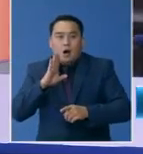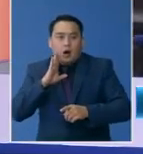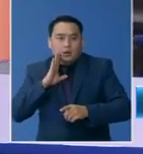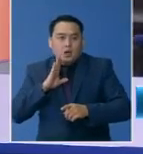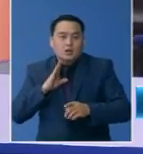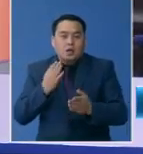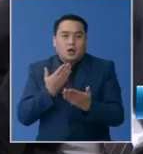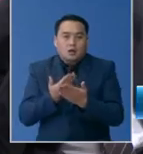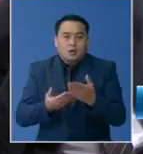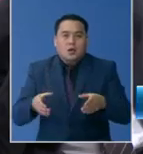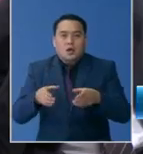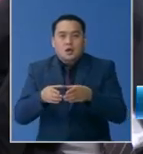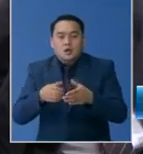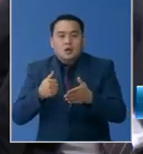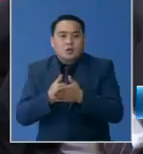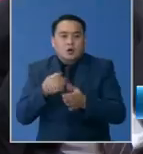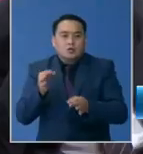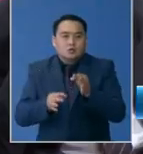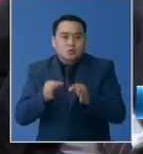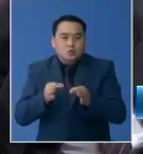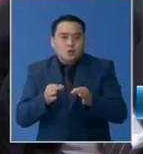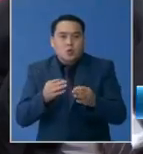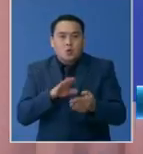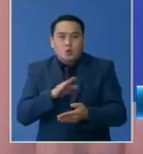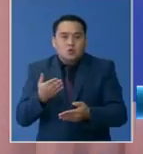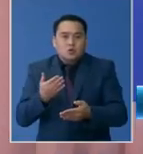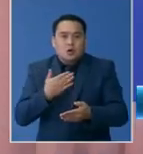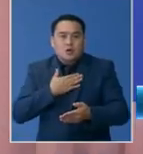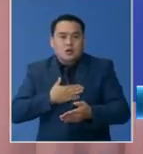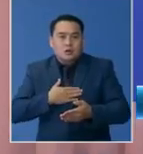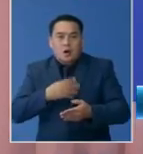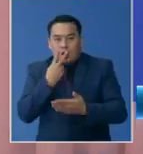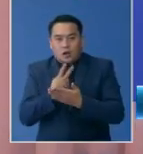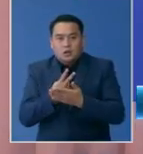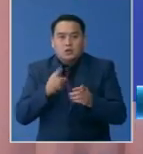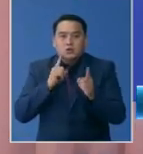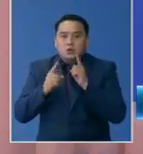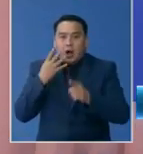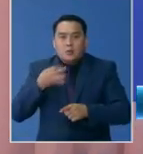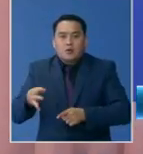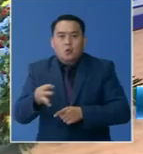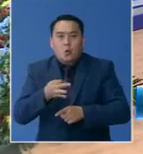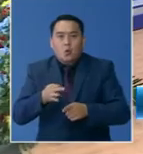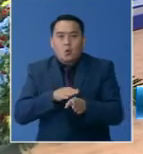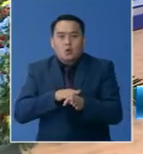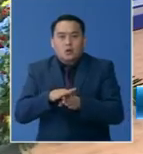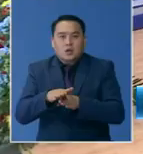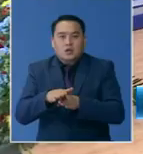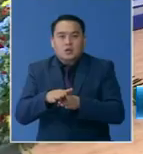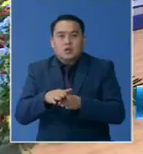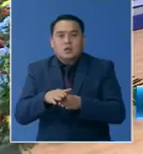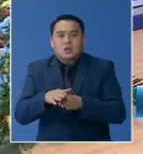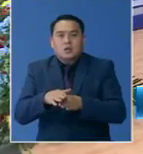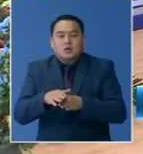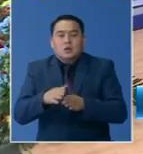ассамблеясы аналар кеңестері, медиация институттары мен өзара ықпалдастығы мәселелерін қарады. Жиында Алматы облысындағы атқарылған істер